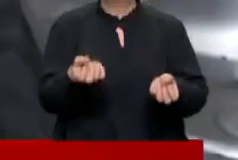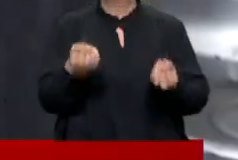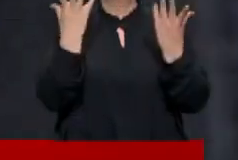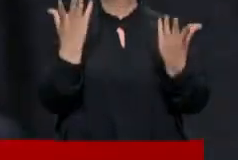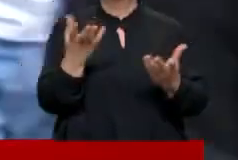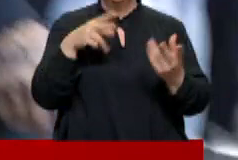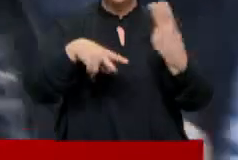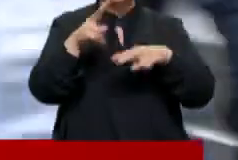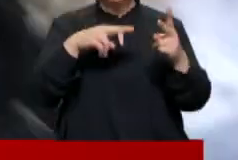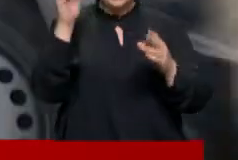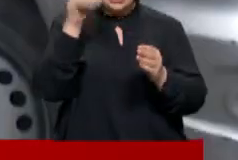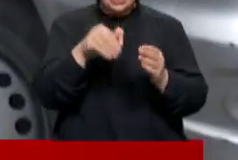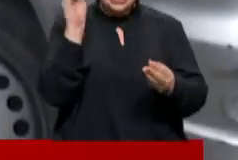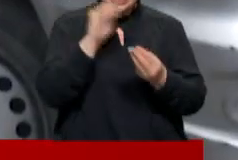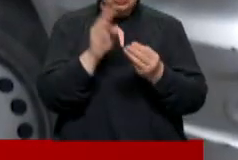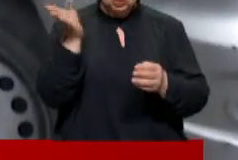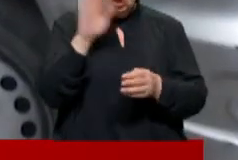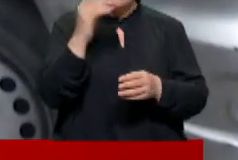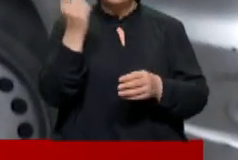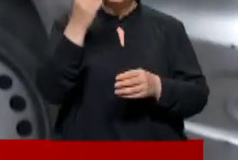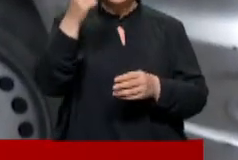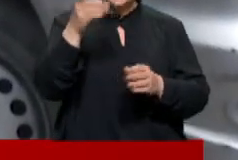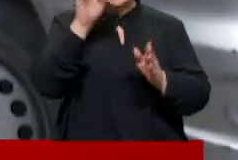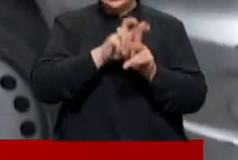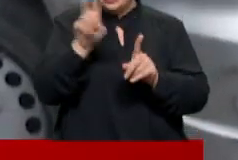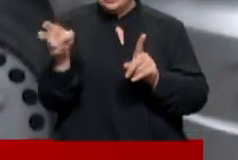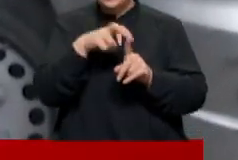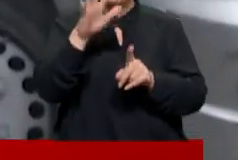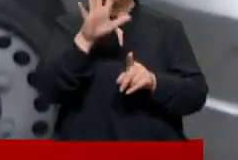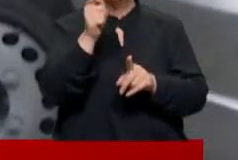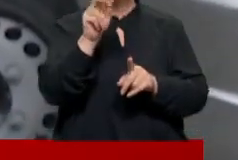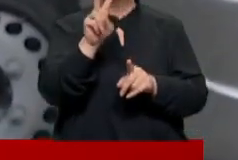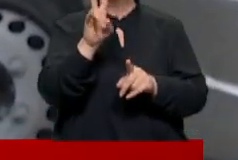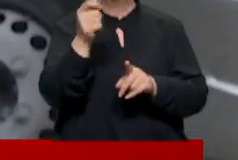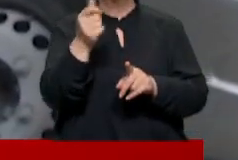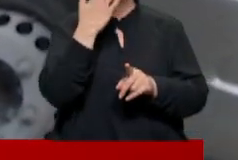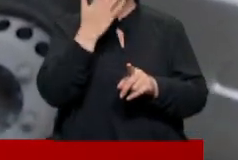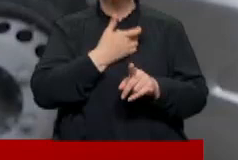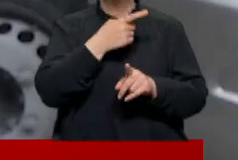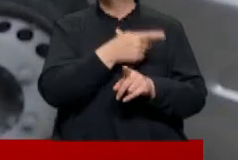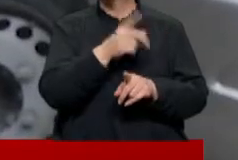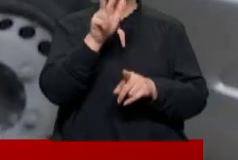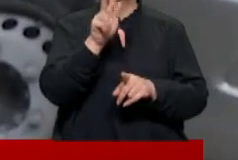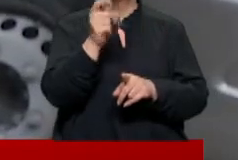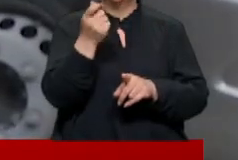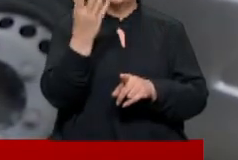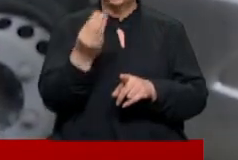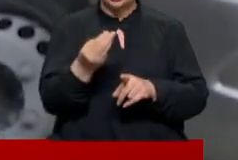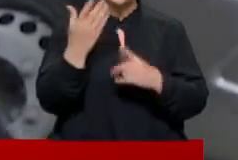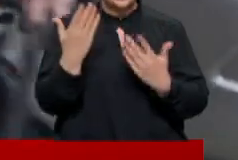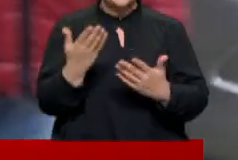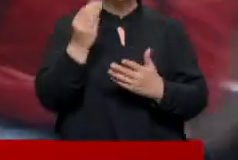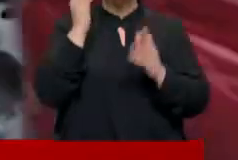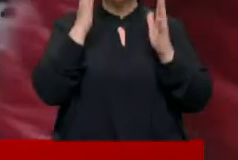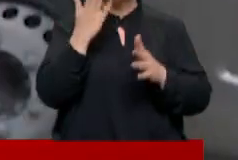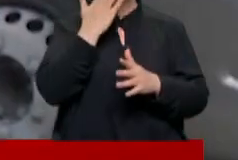yetiştiremiyoruz. Ulaşıma gelen %40'lık zamdan sonra minibüslerde indi bindi ücreti 5 lira 25 kuruş. Öğrenci ücreti ise 3,5 lira oldu. Ancak